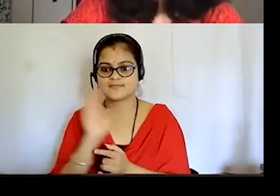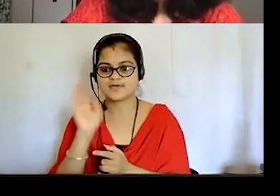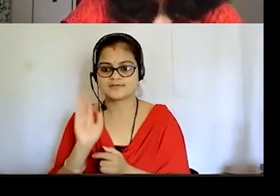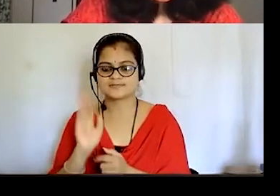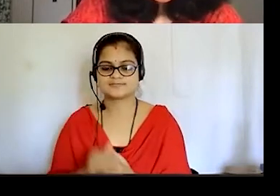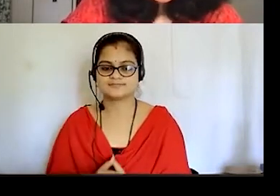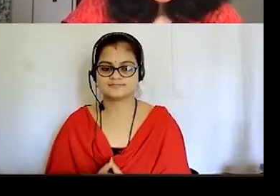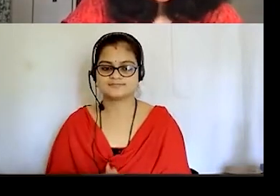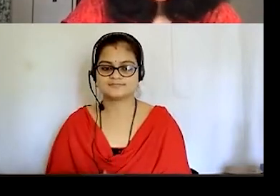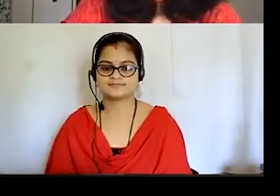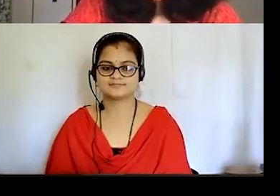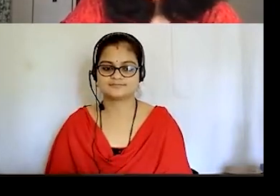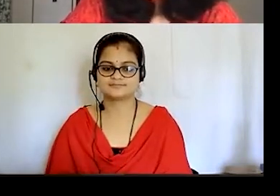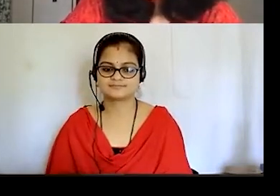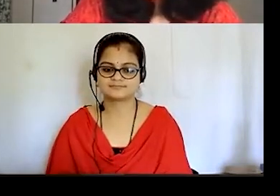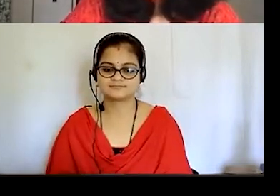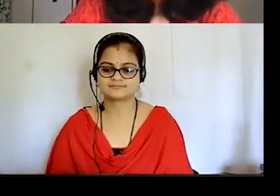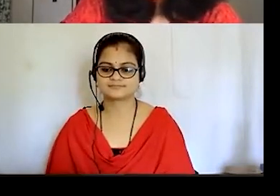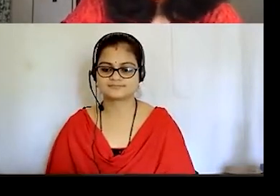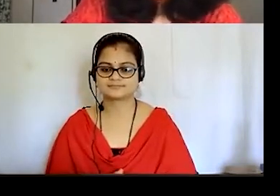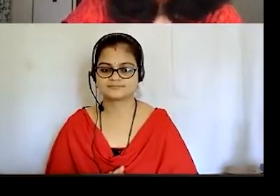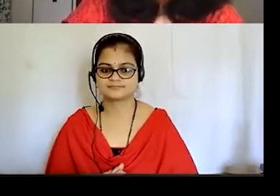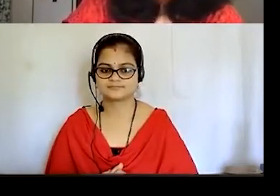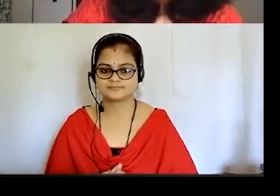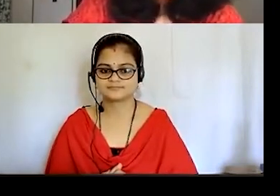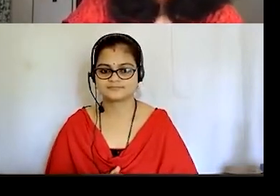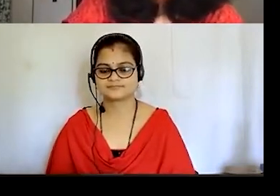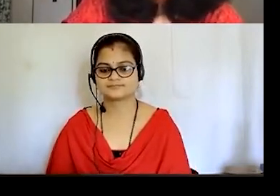नतसुरवृन्दे शक्ते